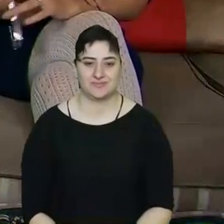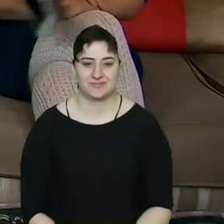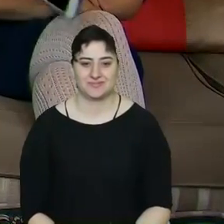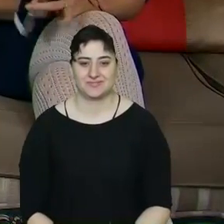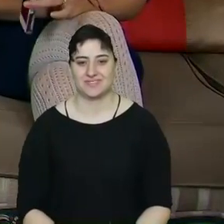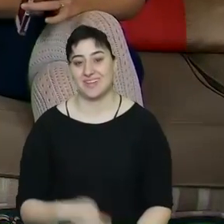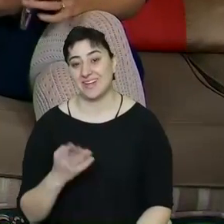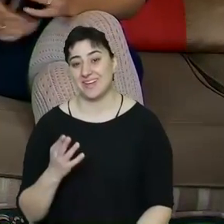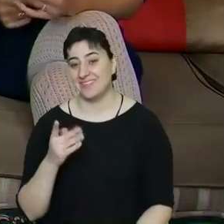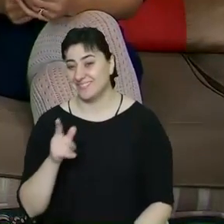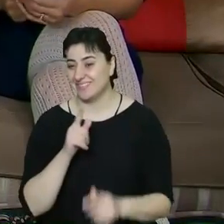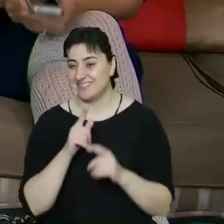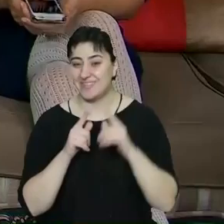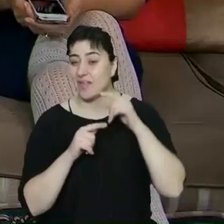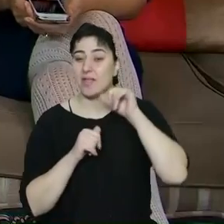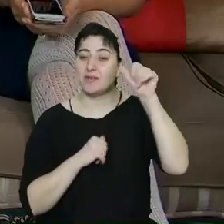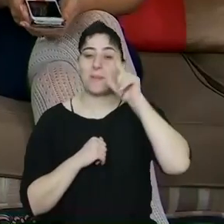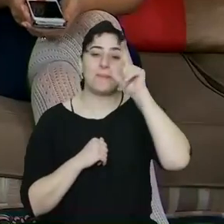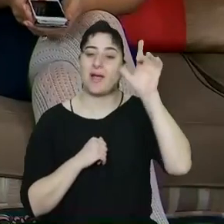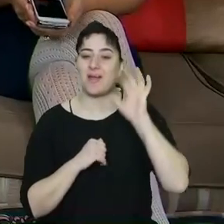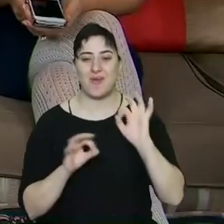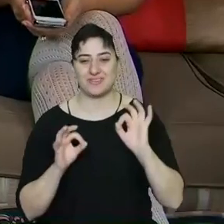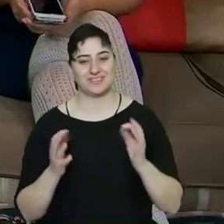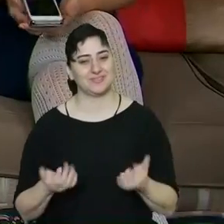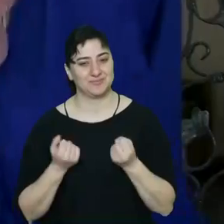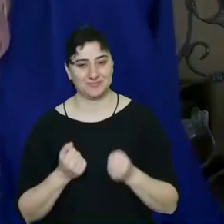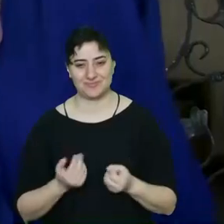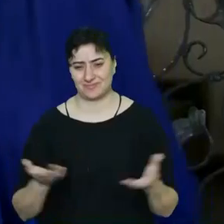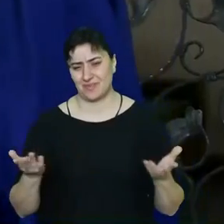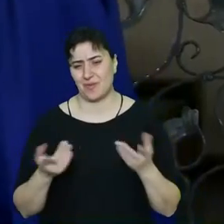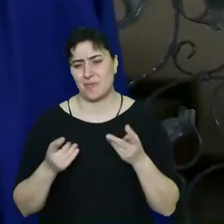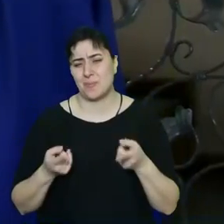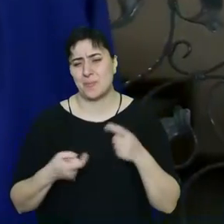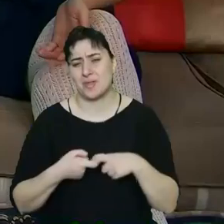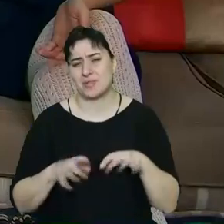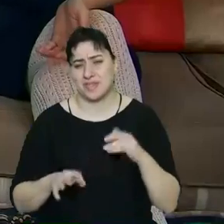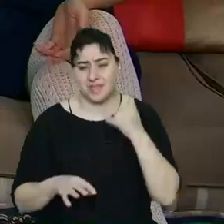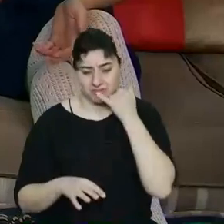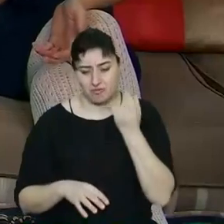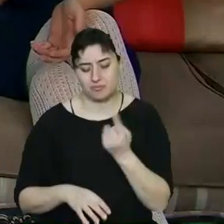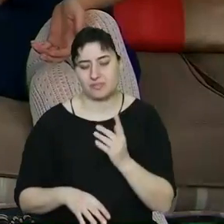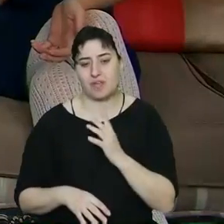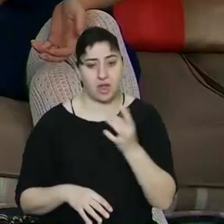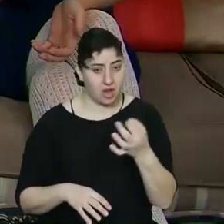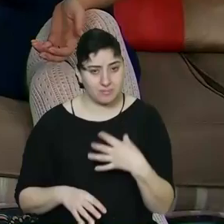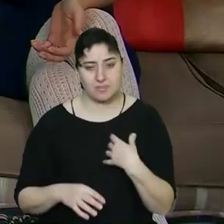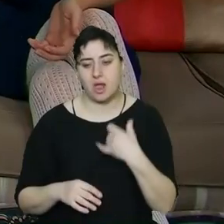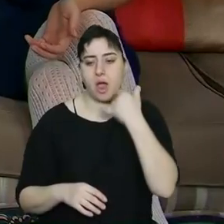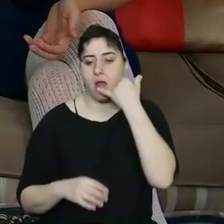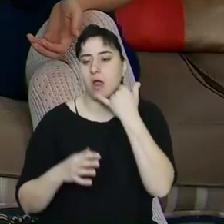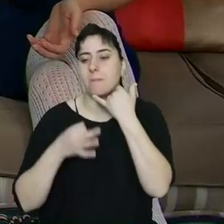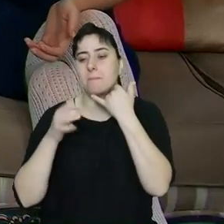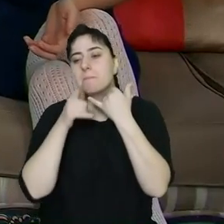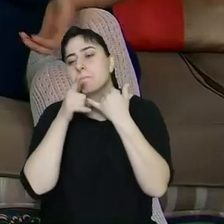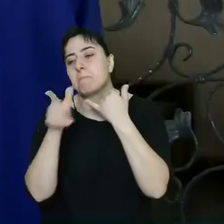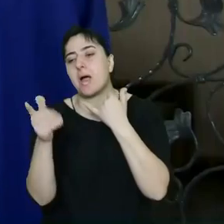çağır demedin ayol, şehre bağıracaktı böyle. Ay aşk olsun anneşkocuğum, ne ilgisi var? Telefon diye bir şey var herhalde. Arar